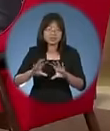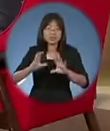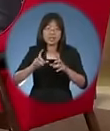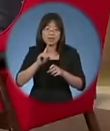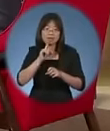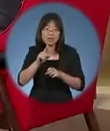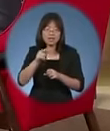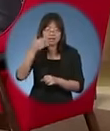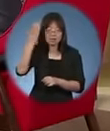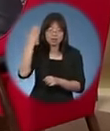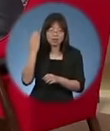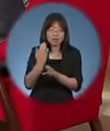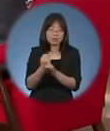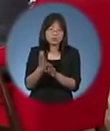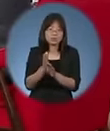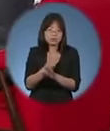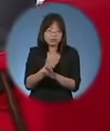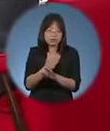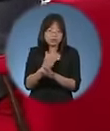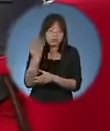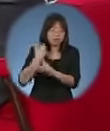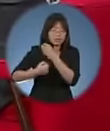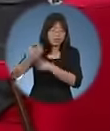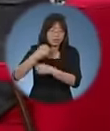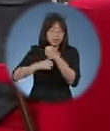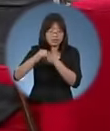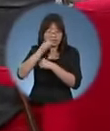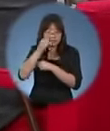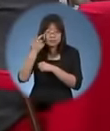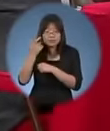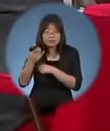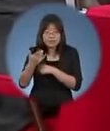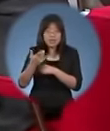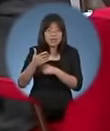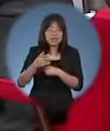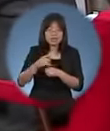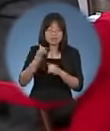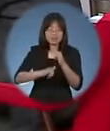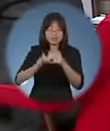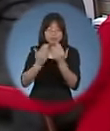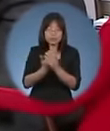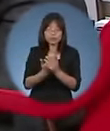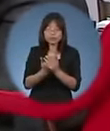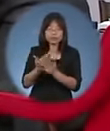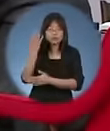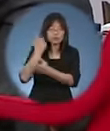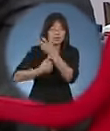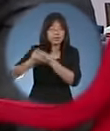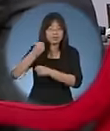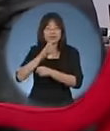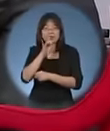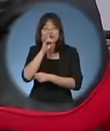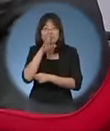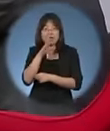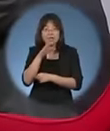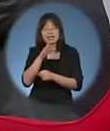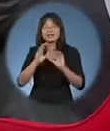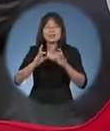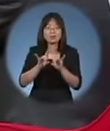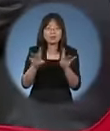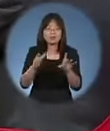지금 과거는 언제부터 거슬러 가는 겁니까? 근데 그 역사가. 그 역사를 전부 거슬릴 수는 없습니다. 네, 네. 그 나라마다 핵심 키포인트가